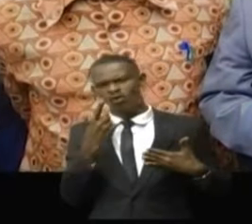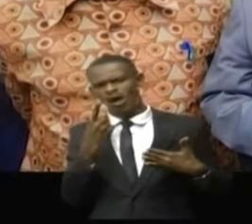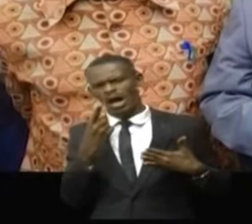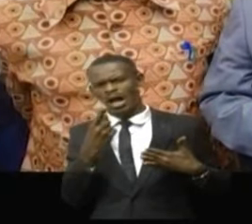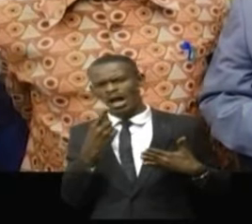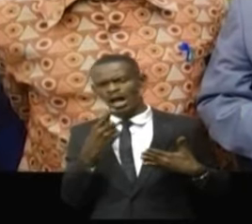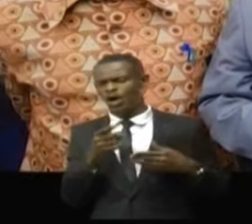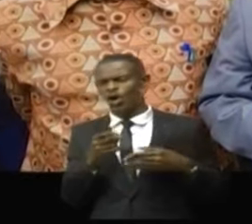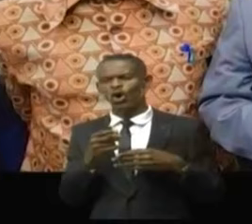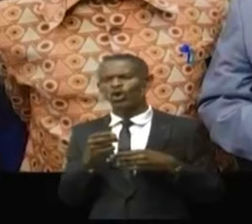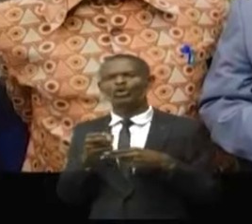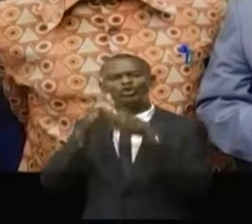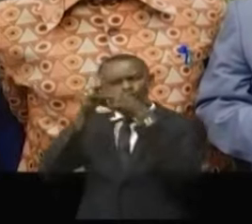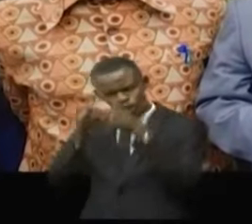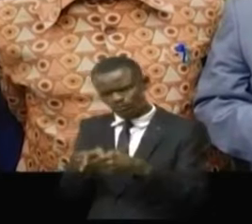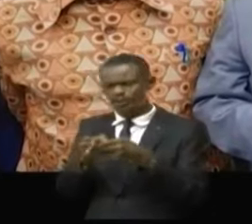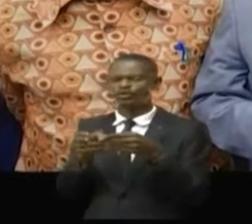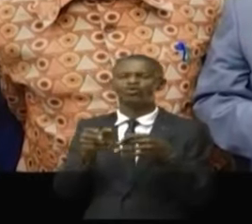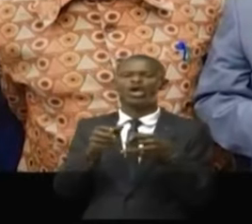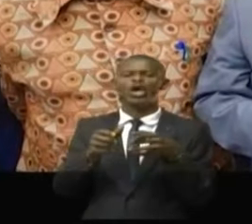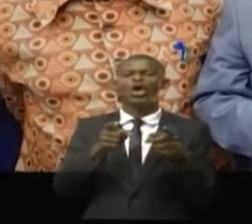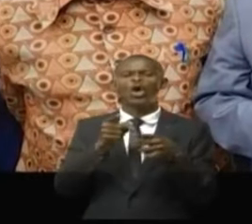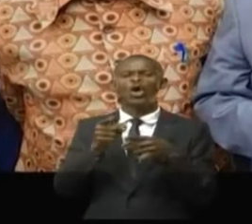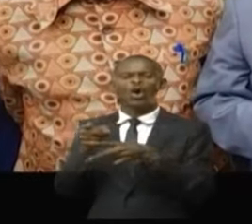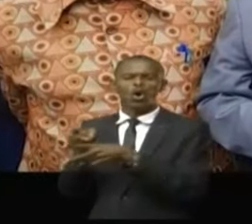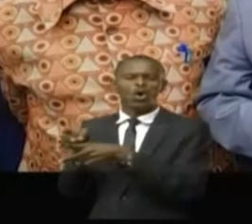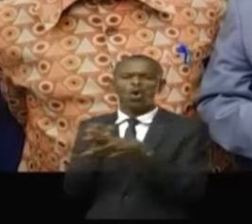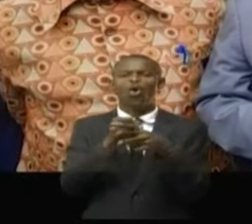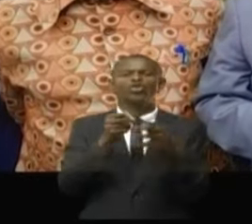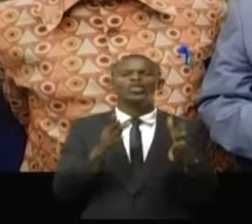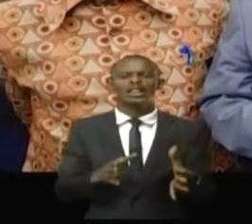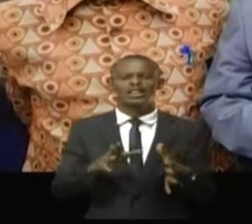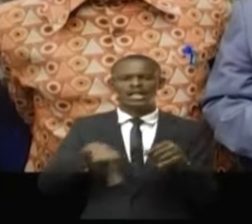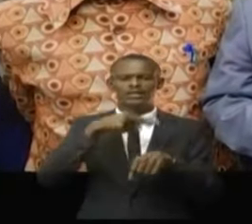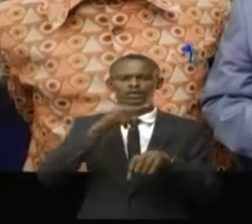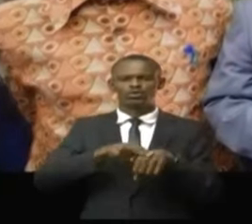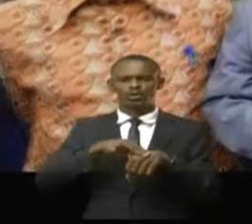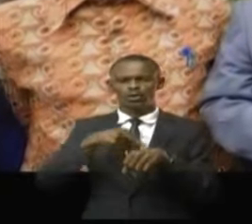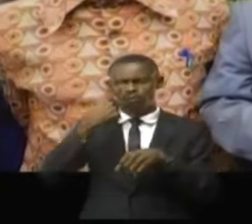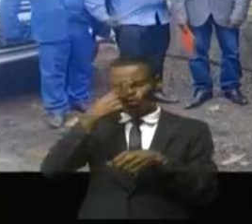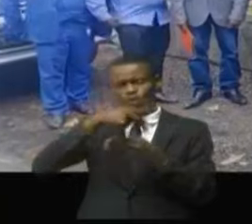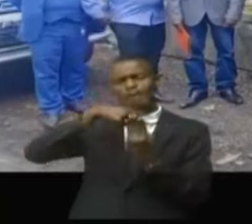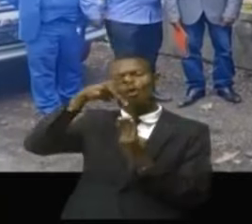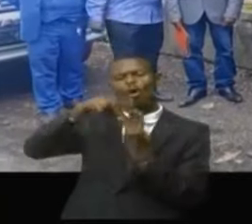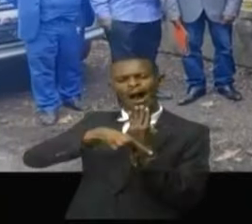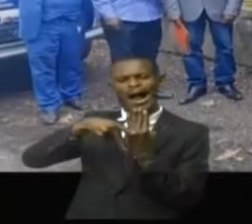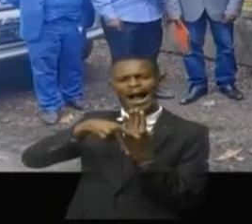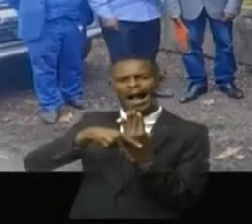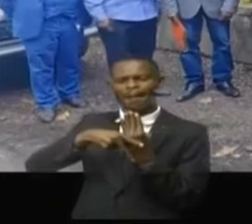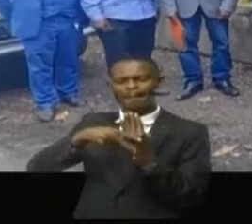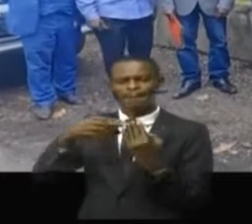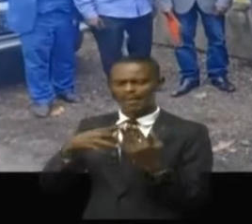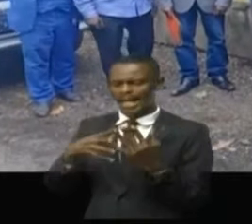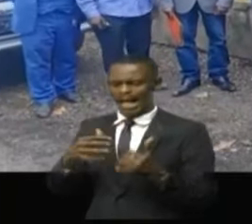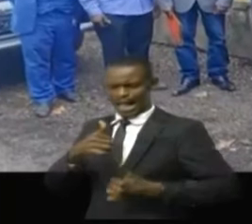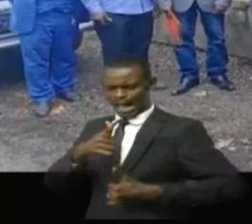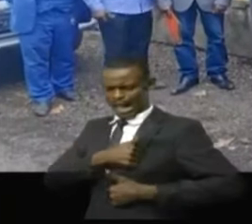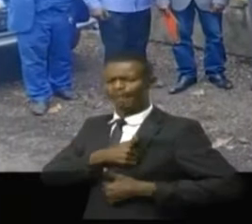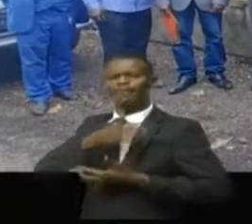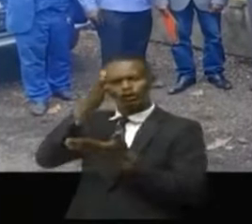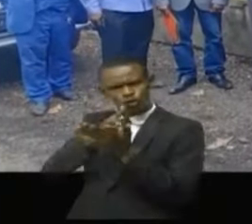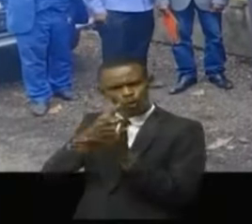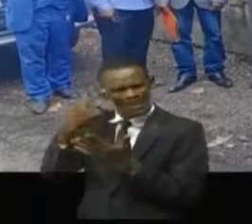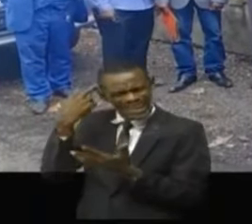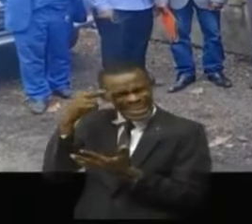du PDDRCS et lui présentons nos félicitations. Pour ce faire, les Baraza la